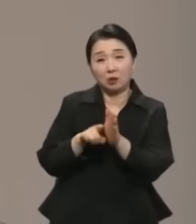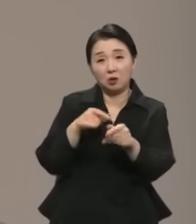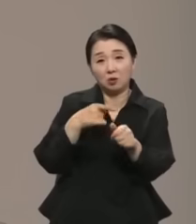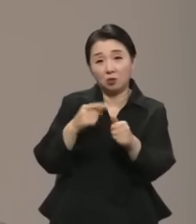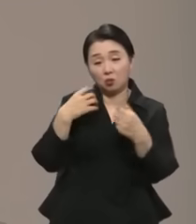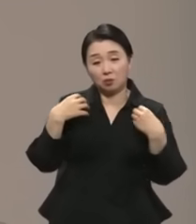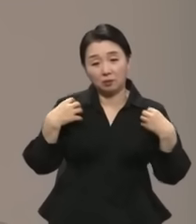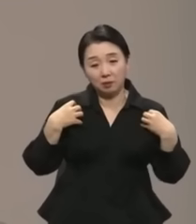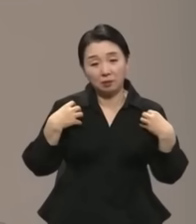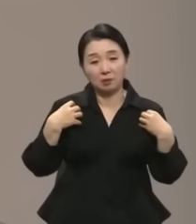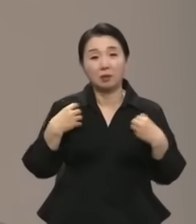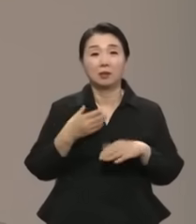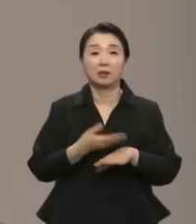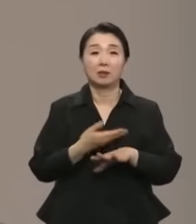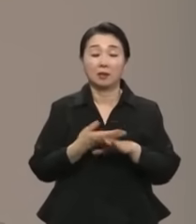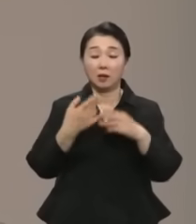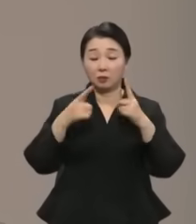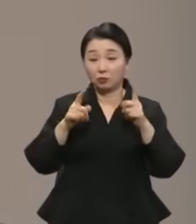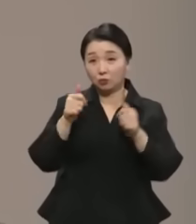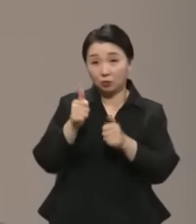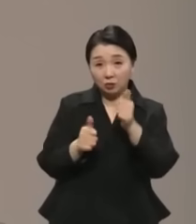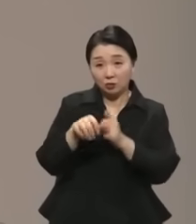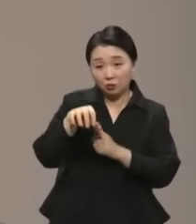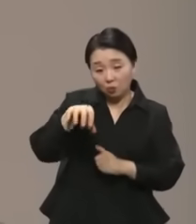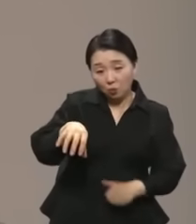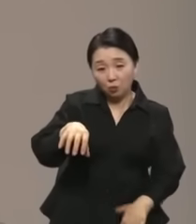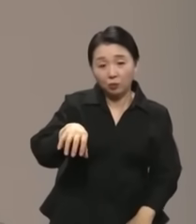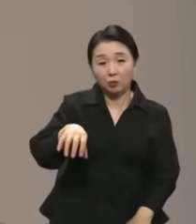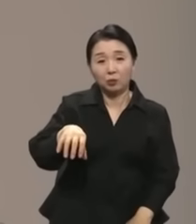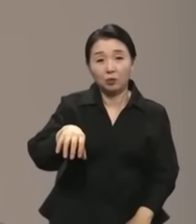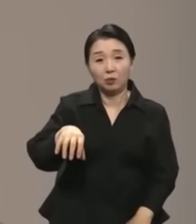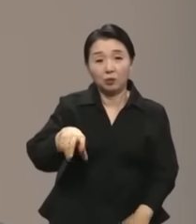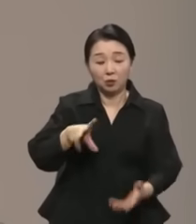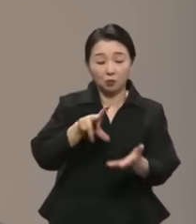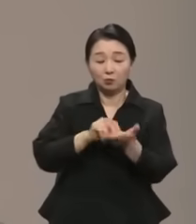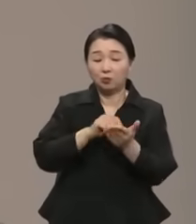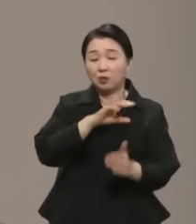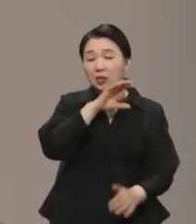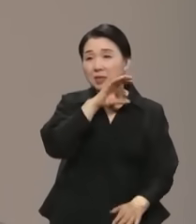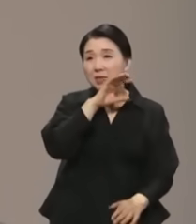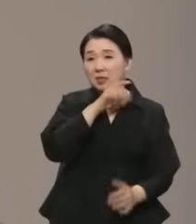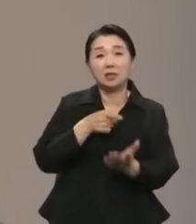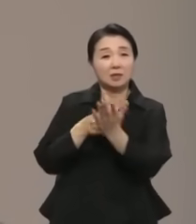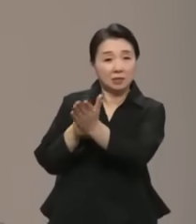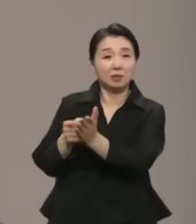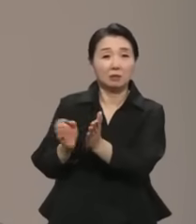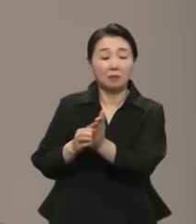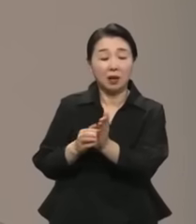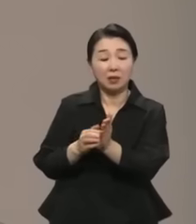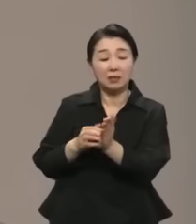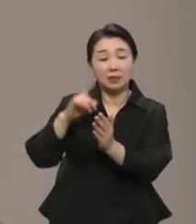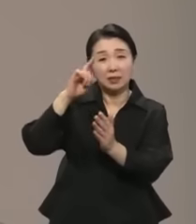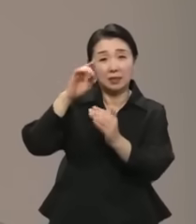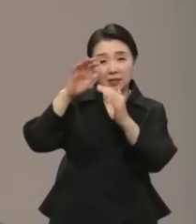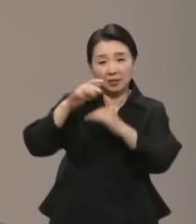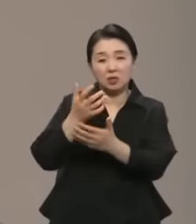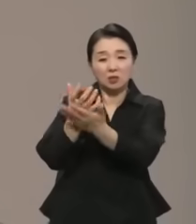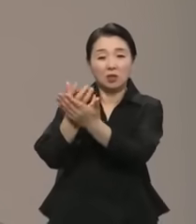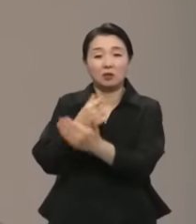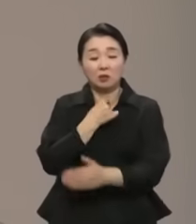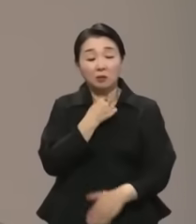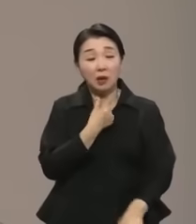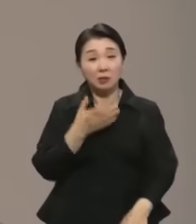아니면 다른 그 수능을 치렀던 그 곳에다가 이제 문제제기 이의 신청이나 뭐 의견서를 제출하고 싶었는데 반